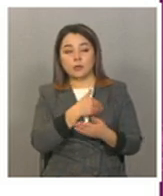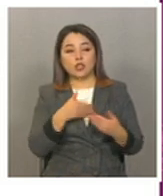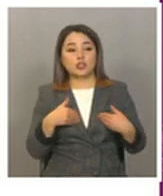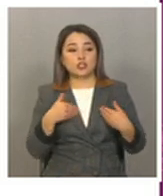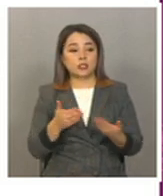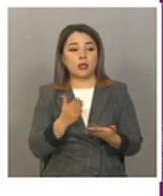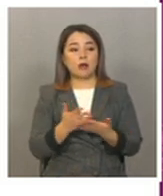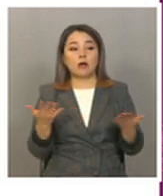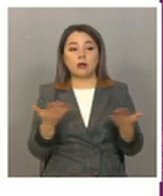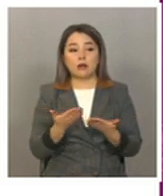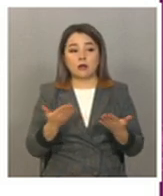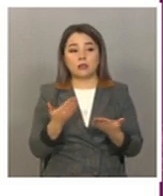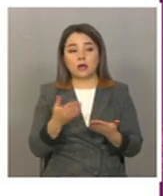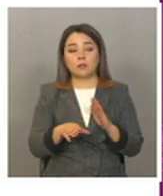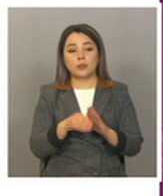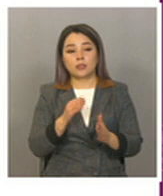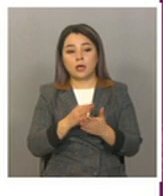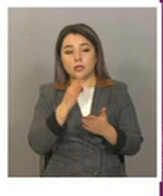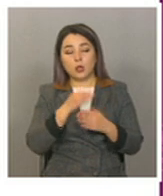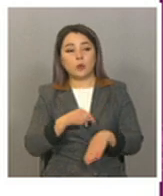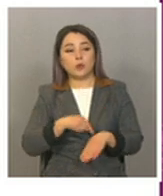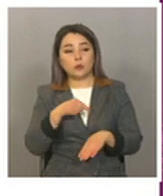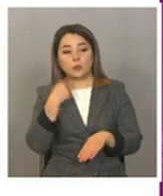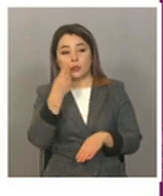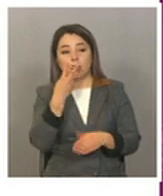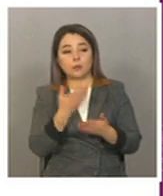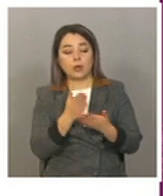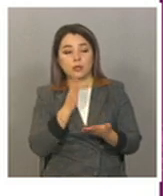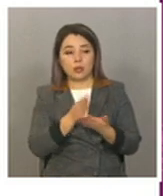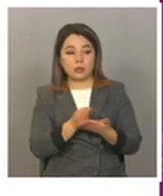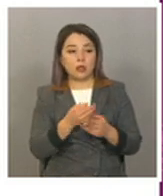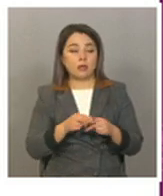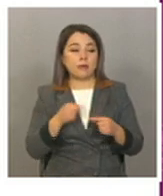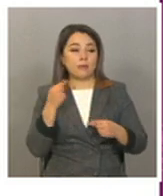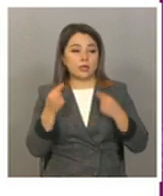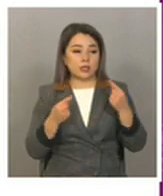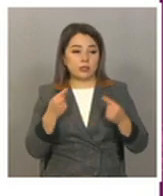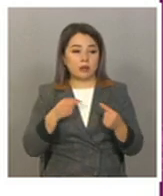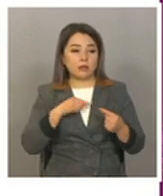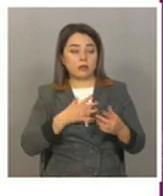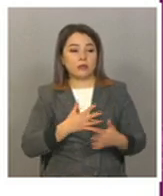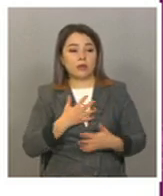Какие из предложений выражают чувства автора? Эмоциональное отношение.